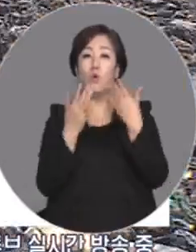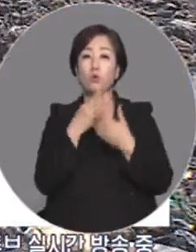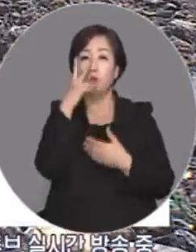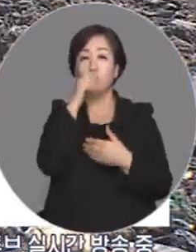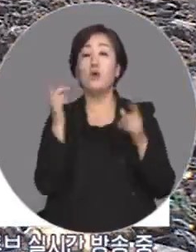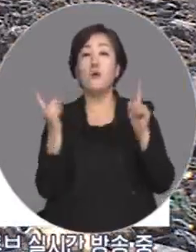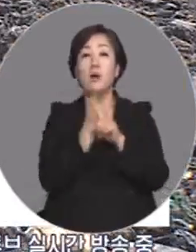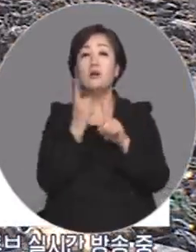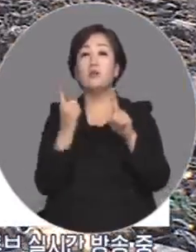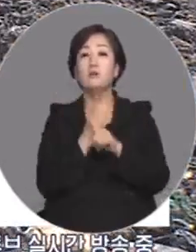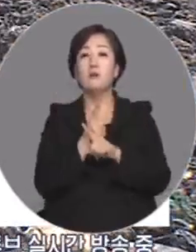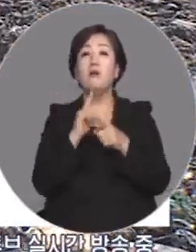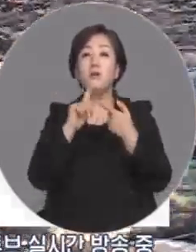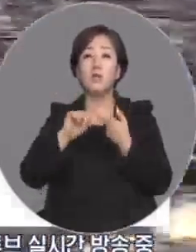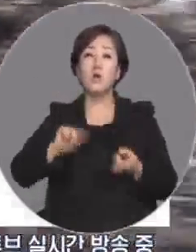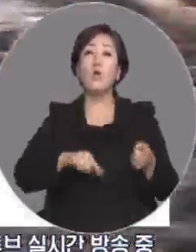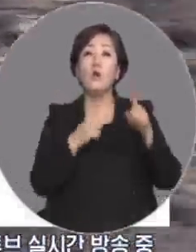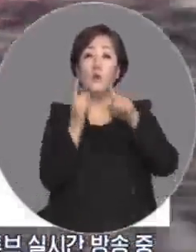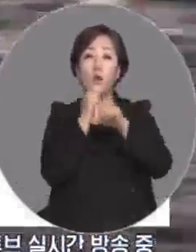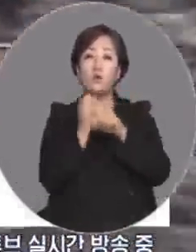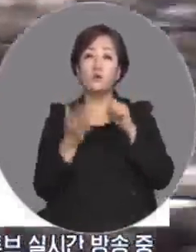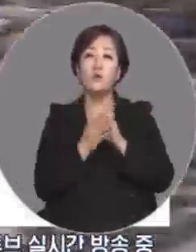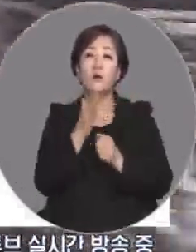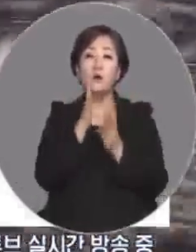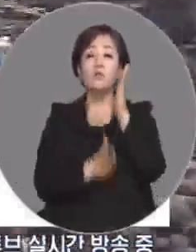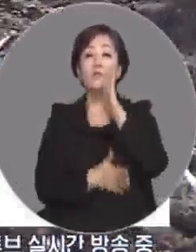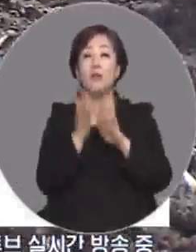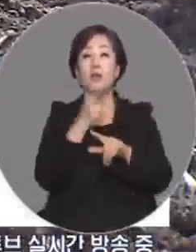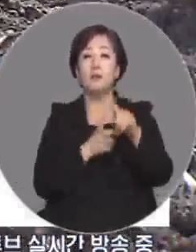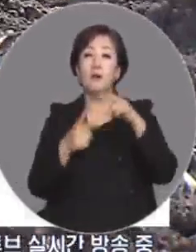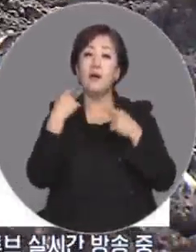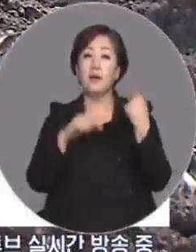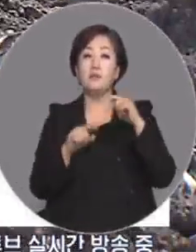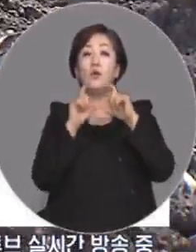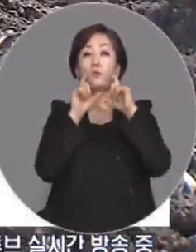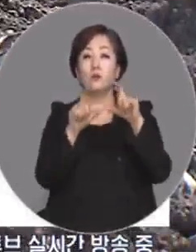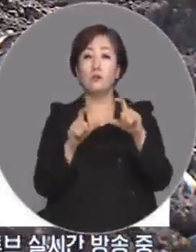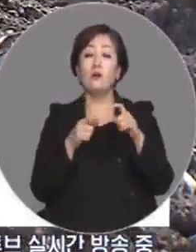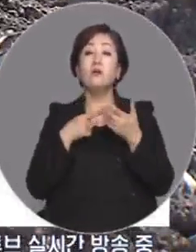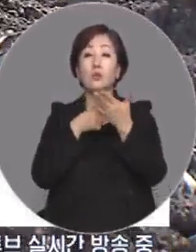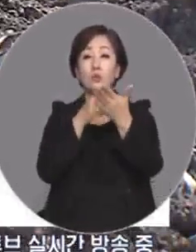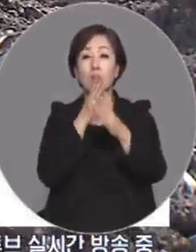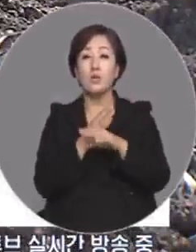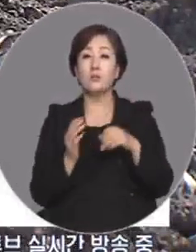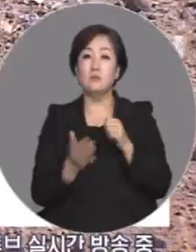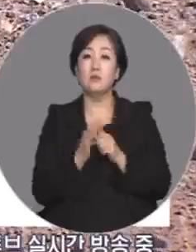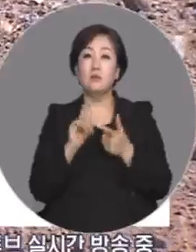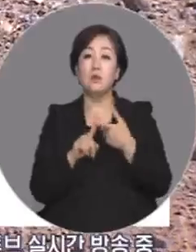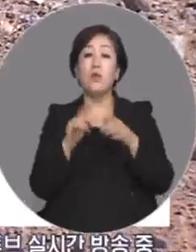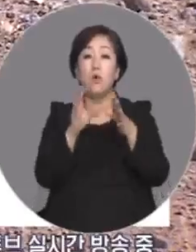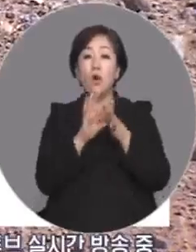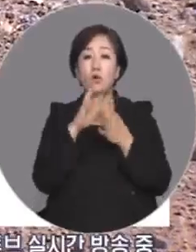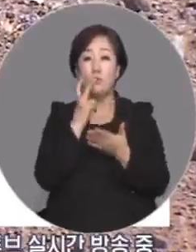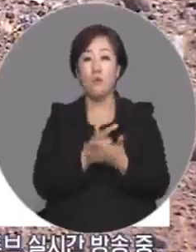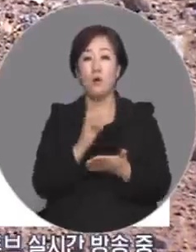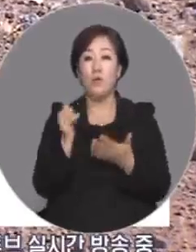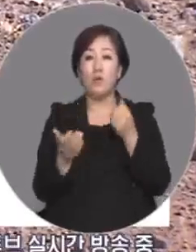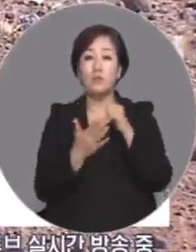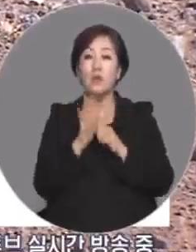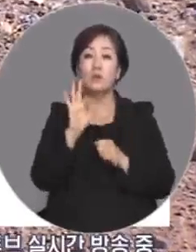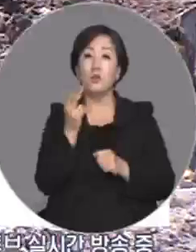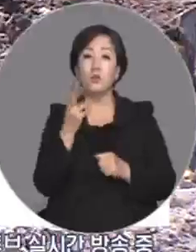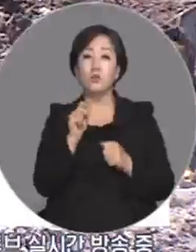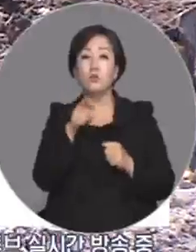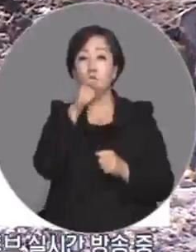방지, 원상 복구 등 울산시의 강력한 행정 대책을 요청했습니다. 서 의원은 관련 법에 따르면